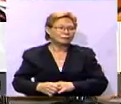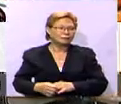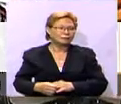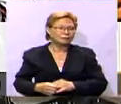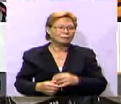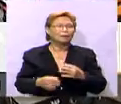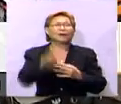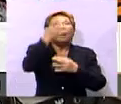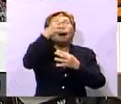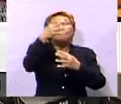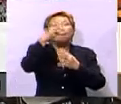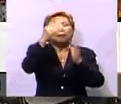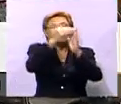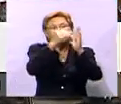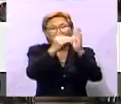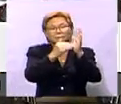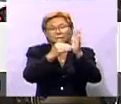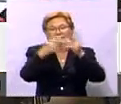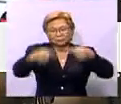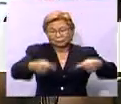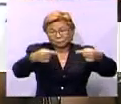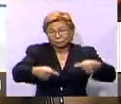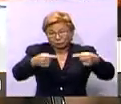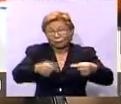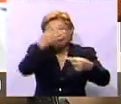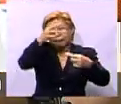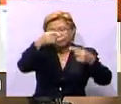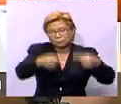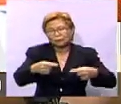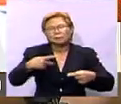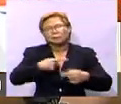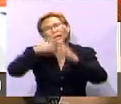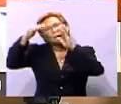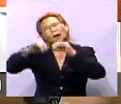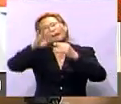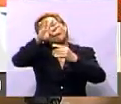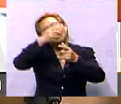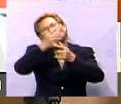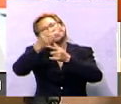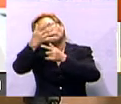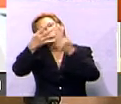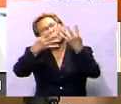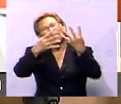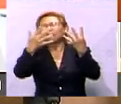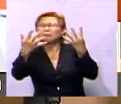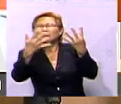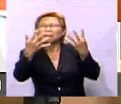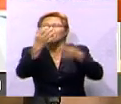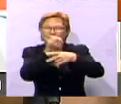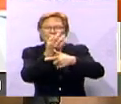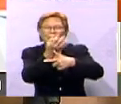daripada 14 acara yang dipertandingkan, kita mengharapkan 4-5 emas yang kita rasa kita boleh